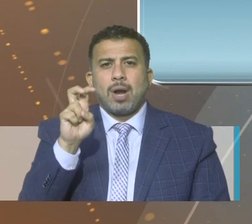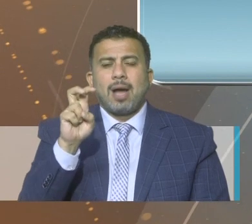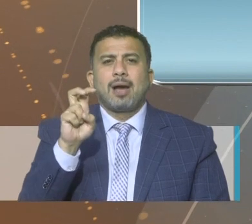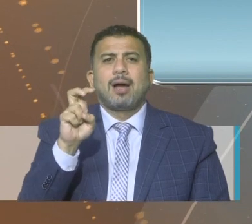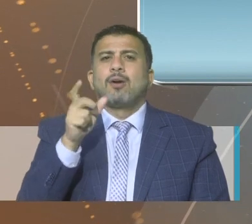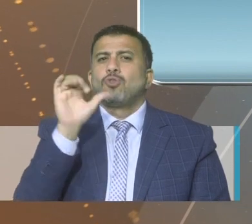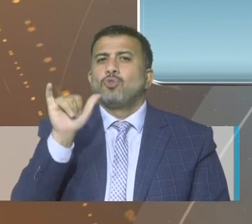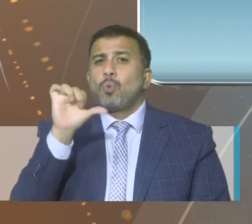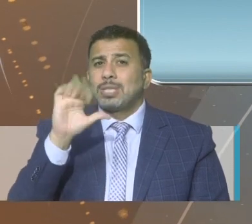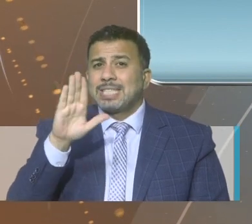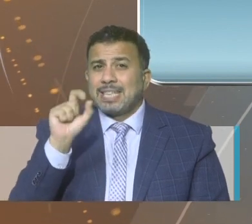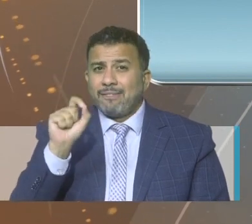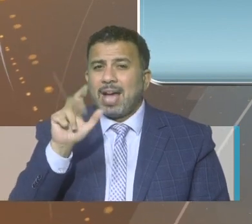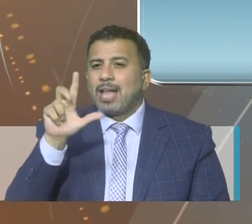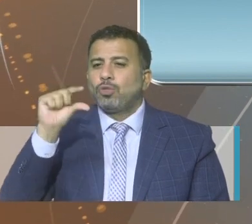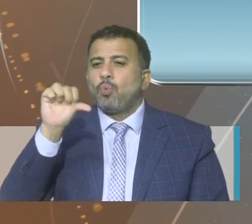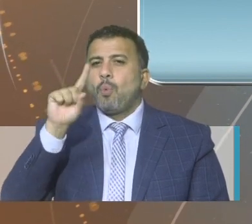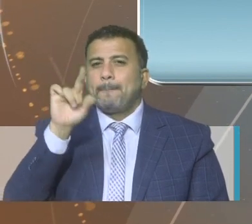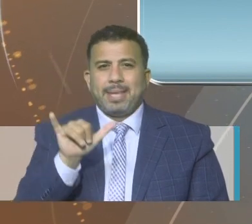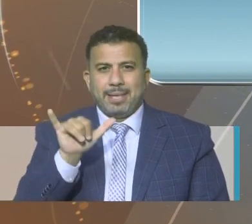المدفع ويوسف محمد الدوبي